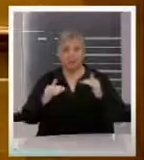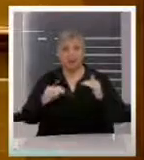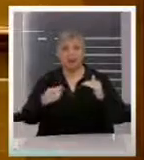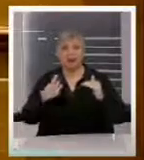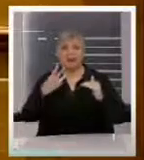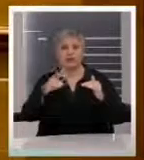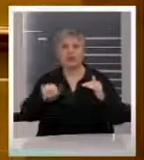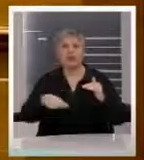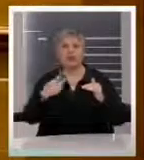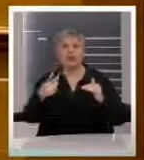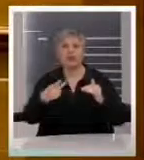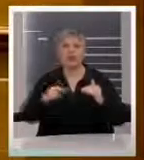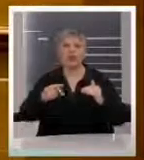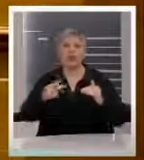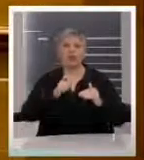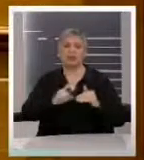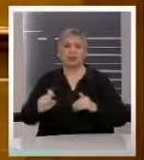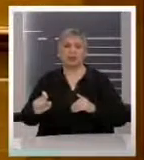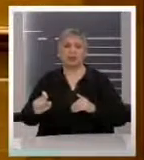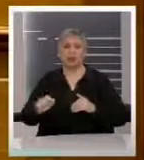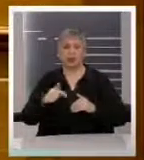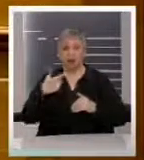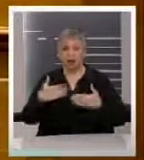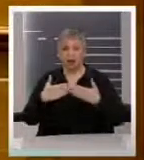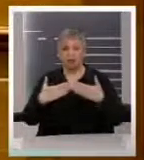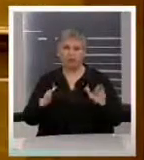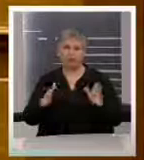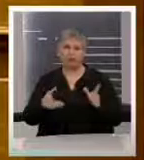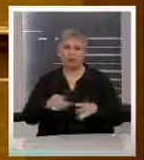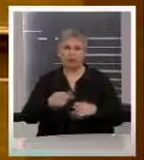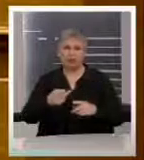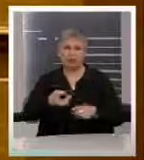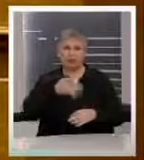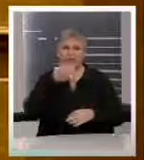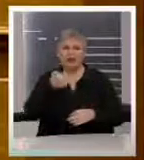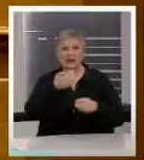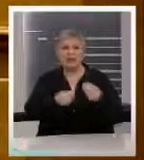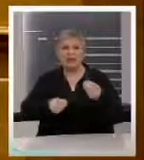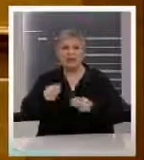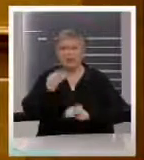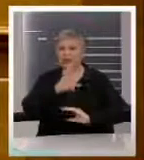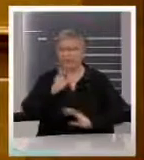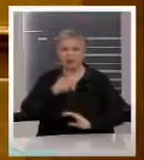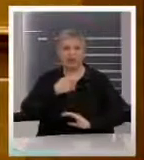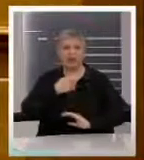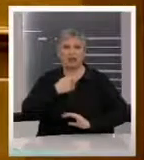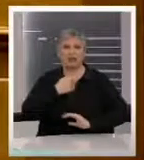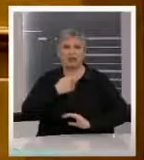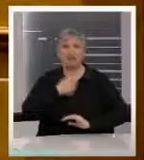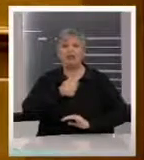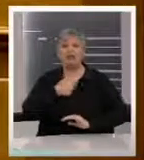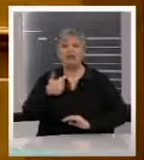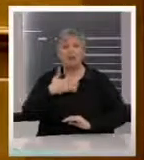Τα μεγέθη αυτά είναι αποκαλυπτικά και δεν χρειάζονται περαιτέρω σχολιασμό από τη δική μου πλευρά. Το μόνο που θα